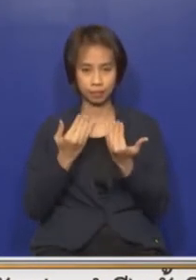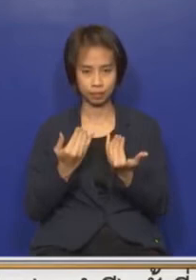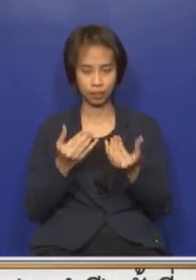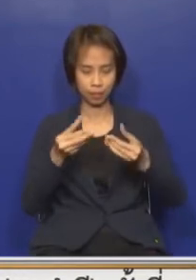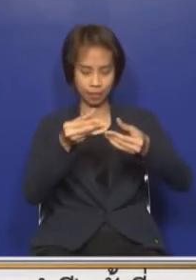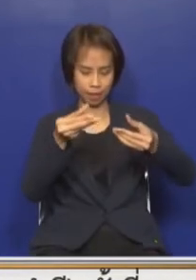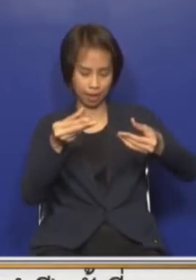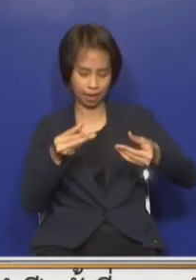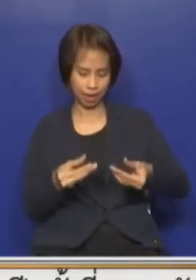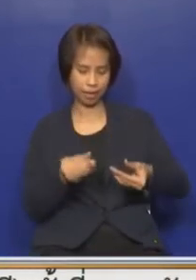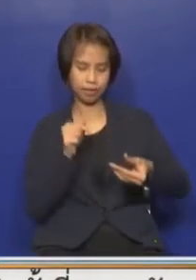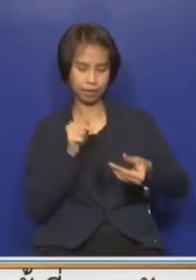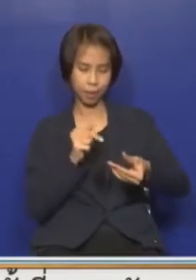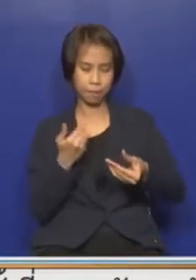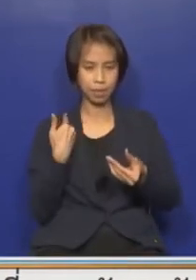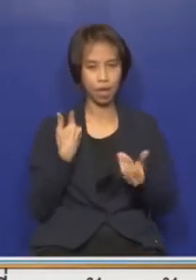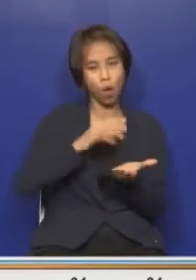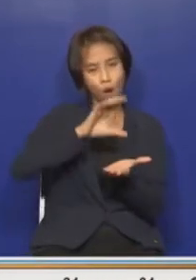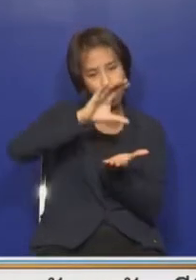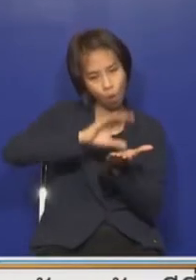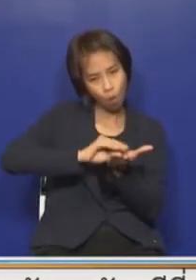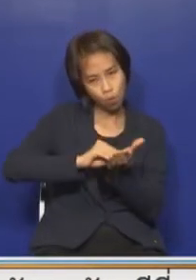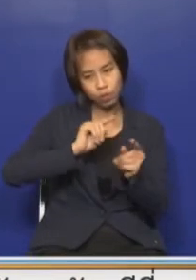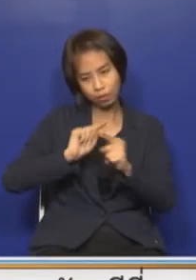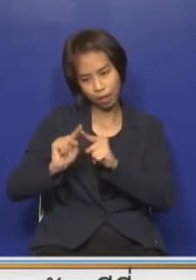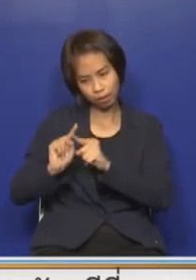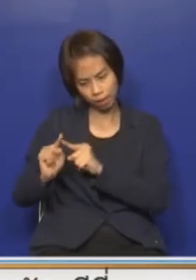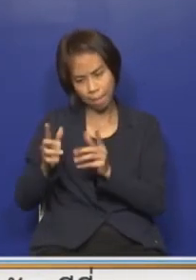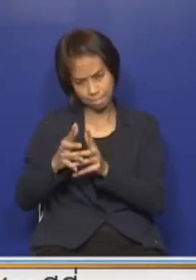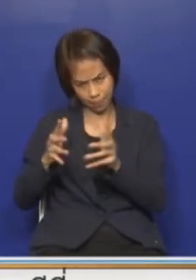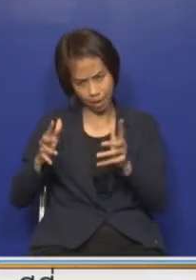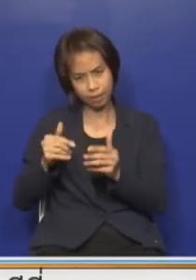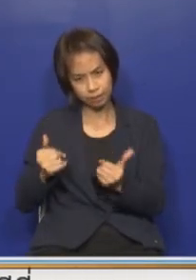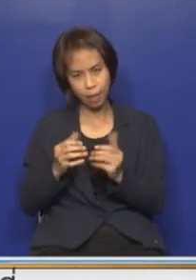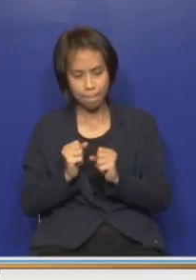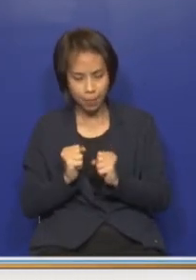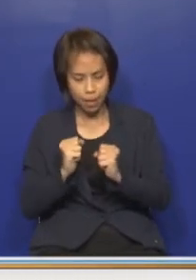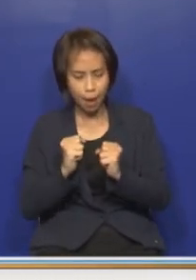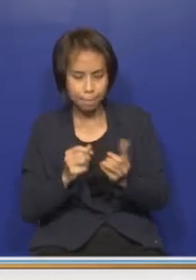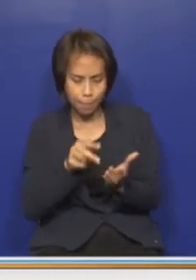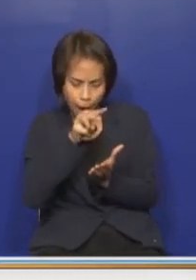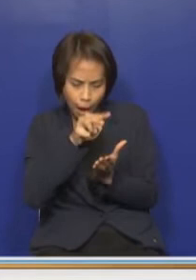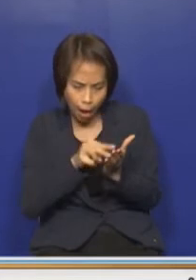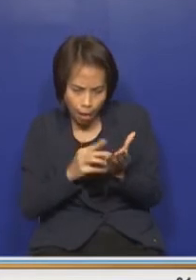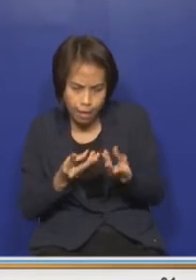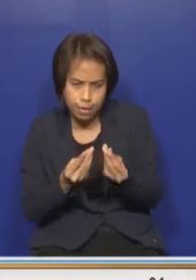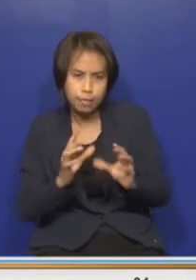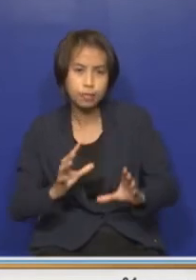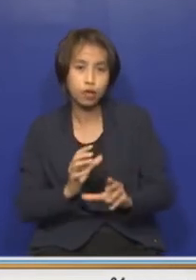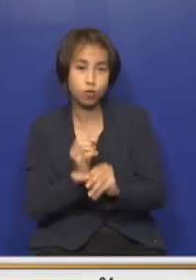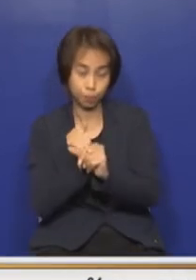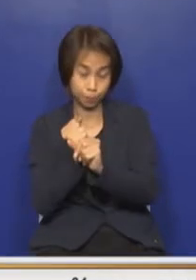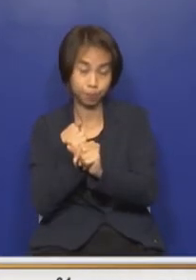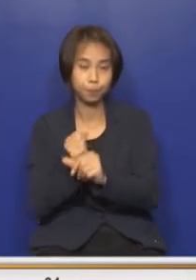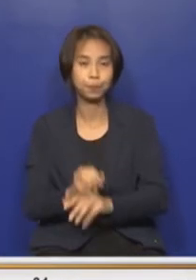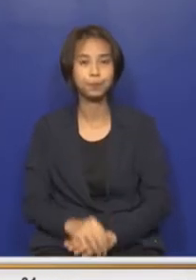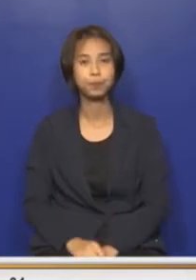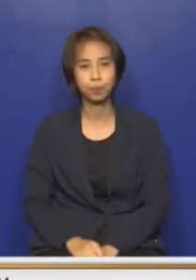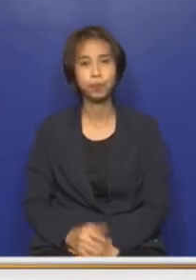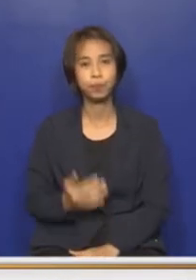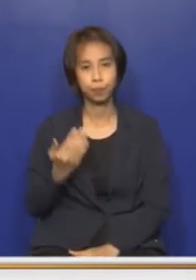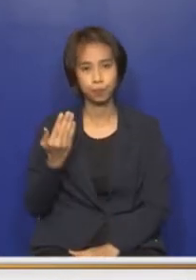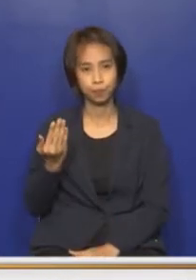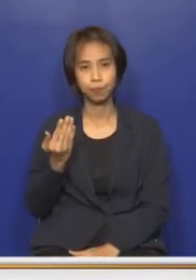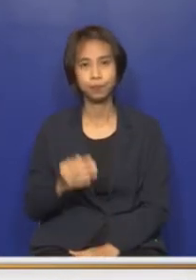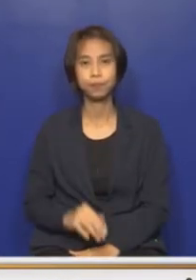ข้อมูลเยอะมากนะครับก็ผมก็พยายามจะย่อยออกมาเพื่อจะได้นำไปสู่การได้ข้อสรุปนะครับขอส